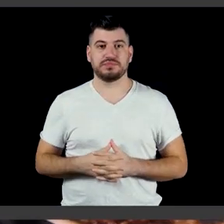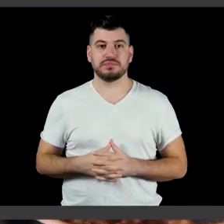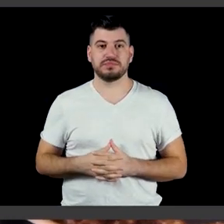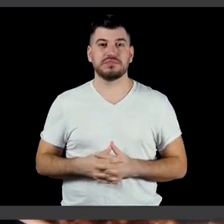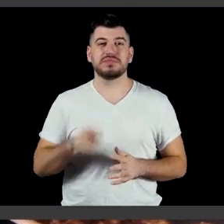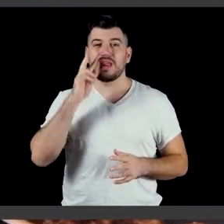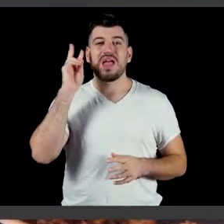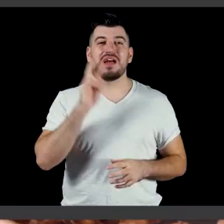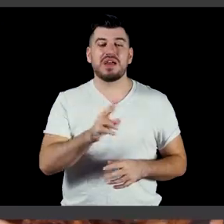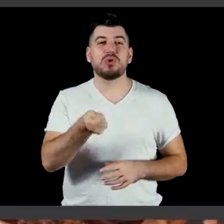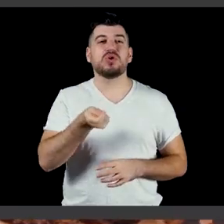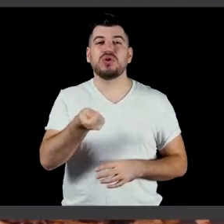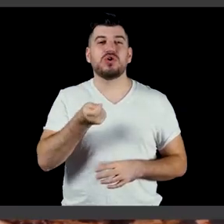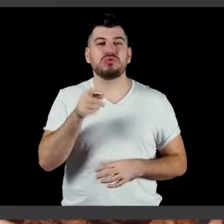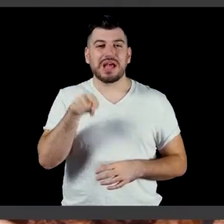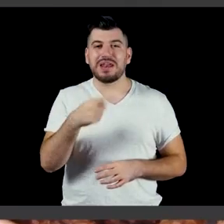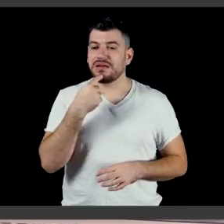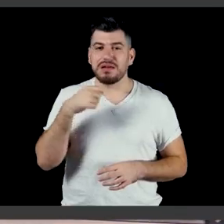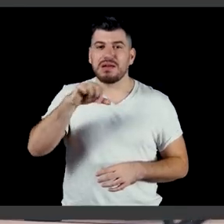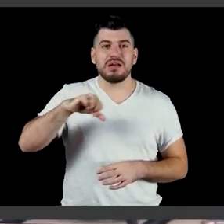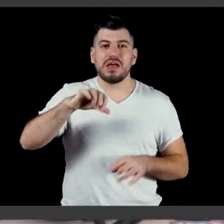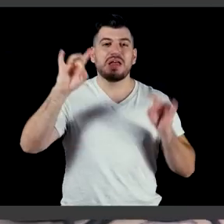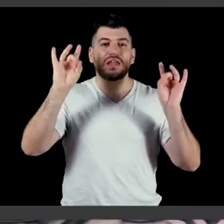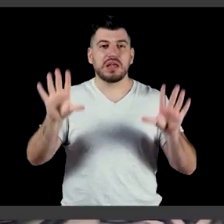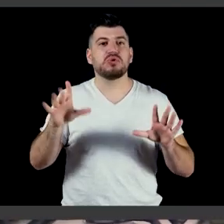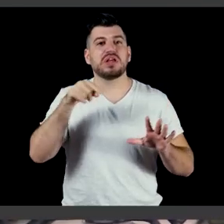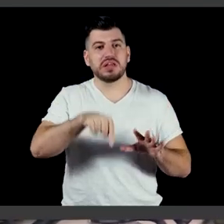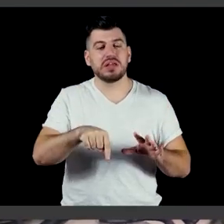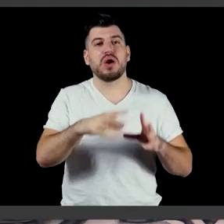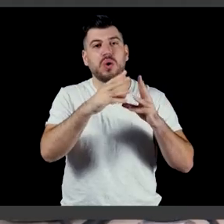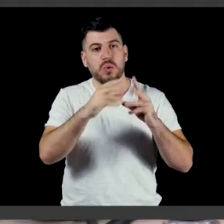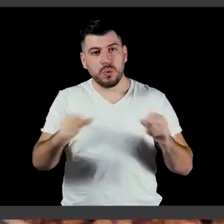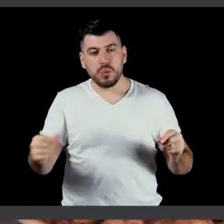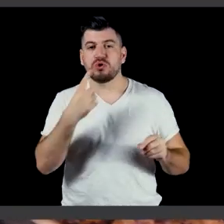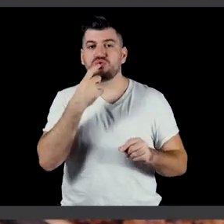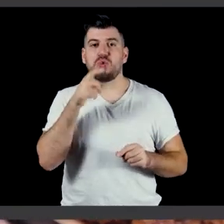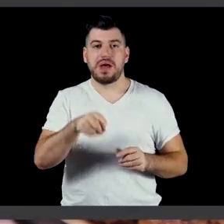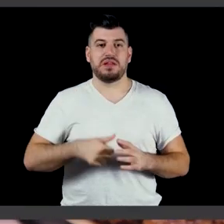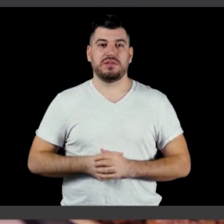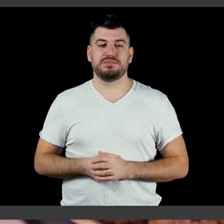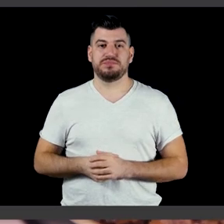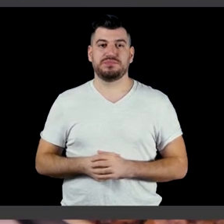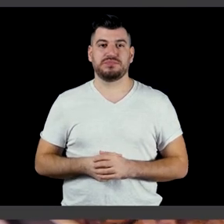Βλέπετε πόσο στεγνό είναι το τηγάνι. Δεν έχει λάδια. Και σβήνουμε με την ντομάτα μας.